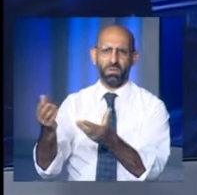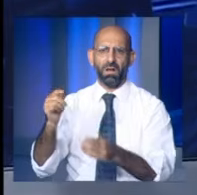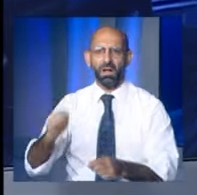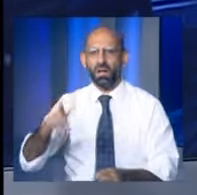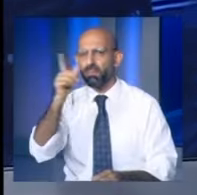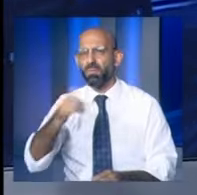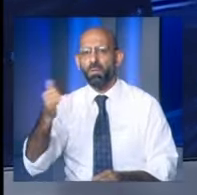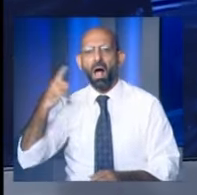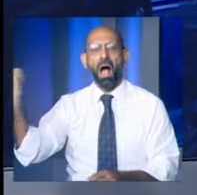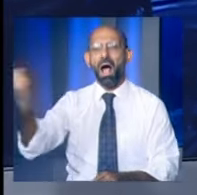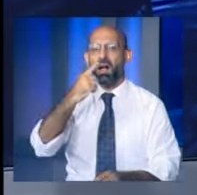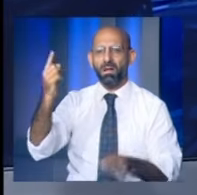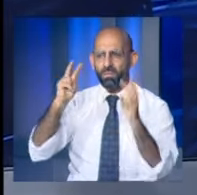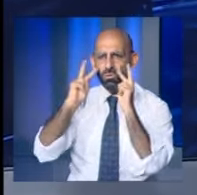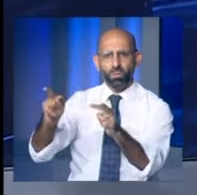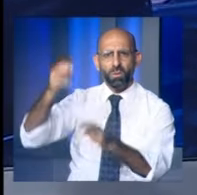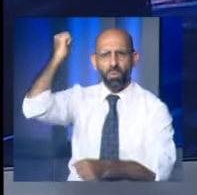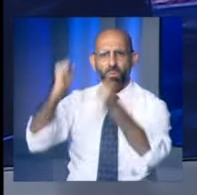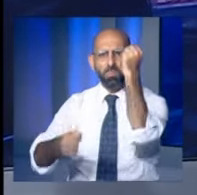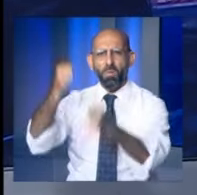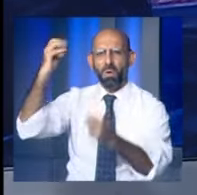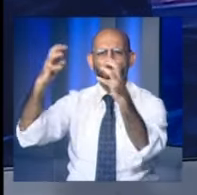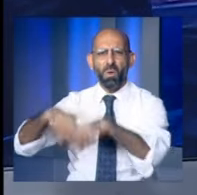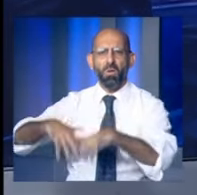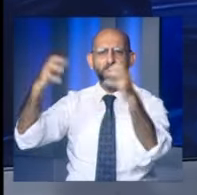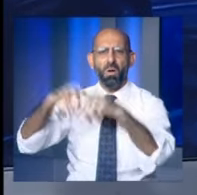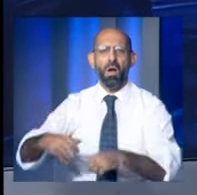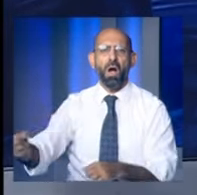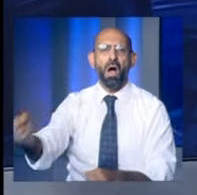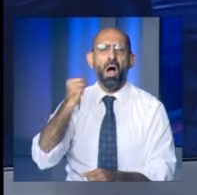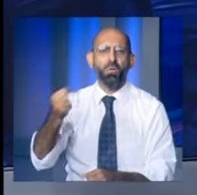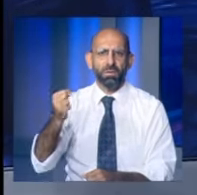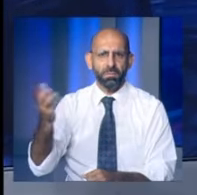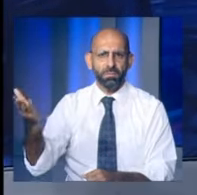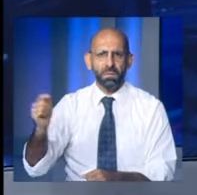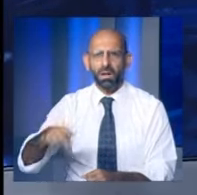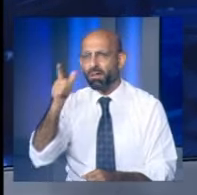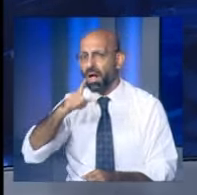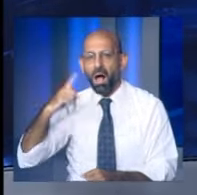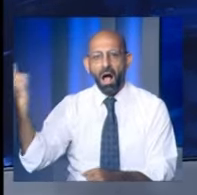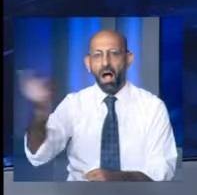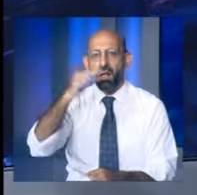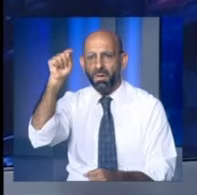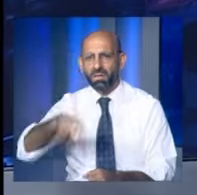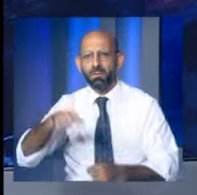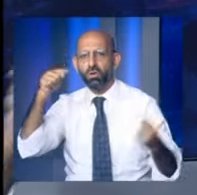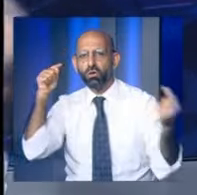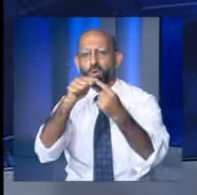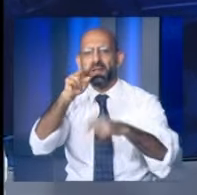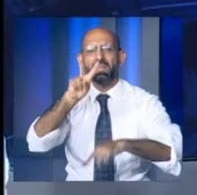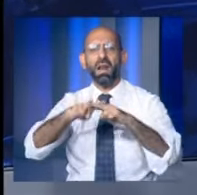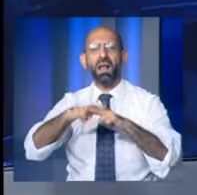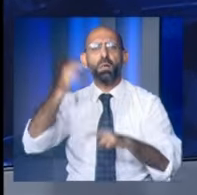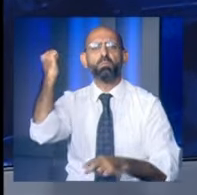الله شجب ودعا أحرار العالم إلى إدانة المجزرة وتفعيل التحركات والاحتجاجات ضد الحكومة الإسرائيلية